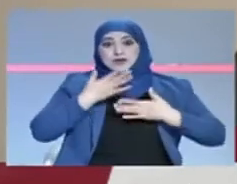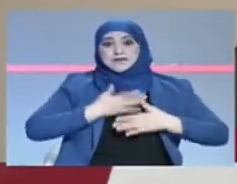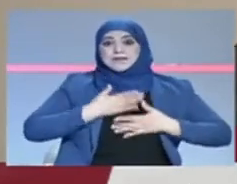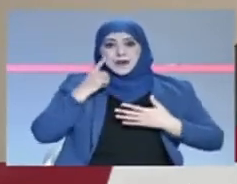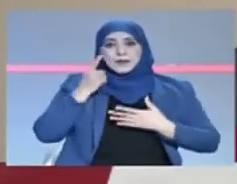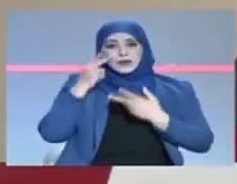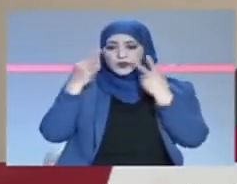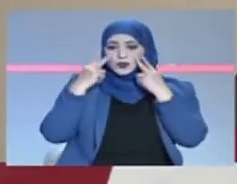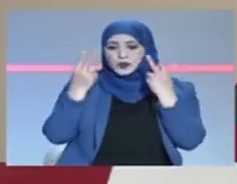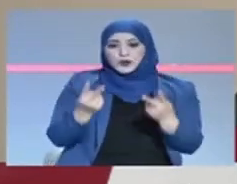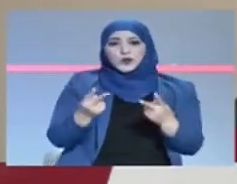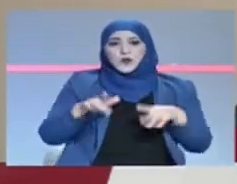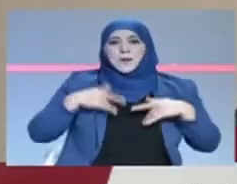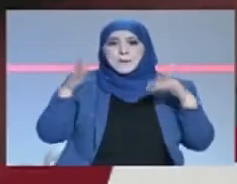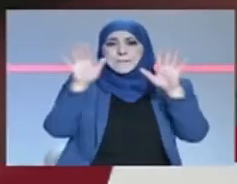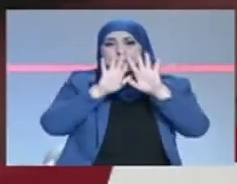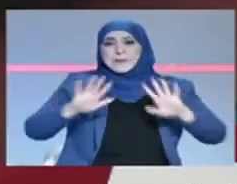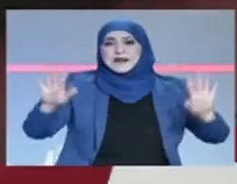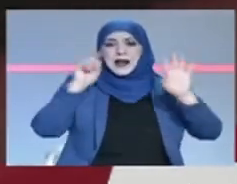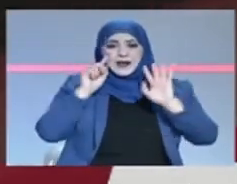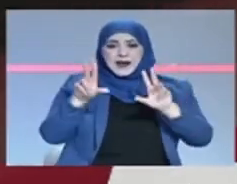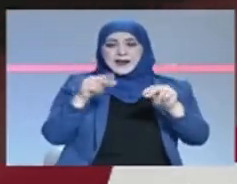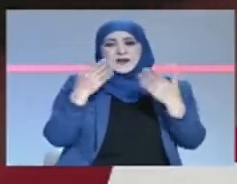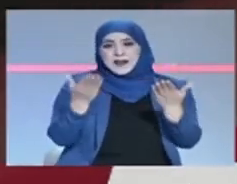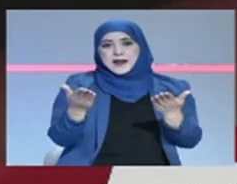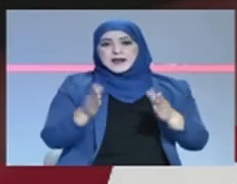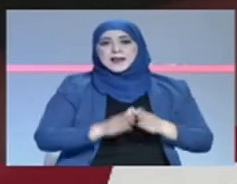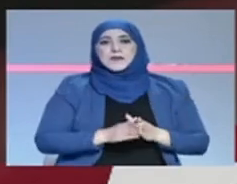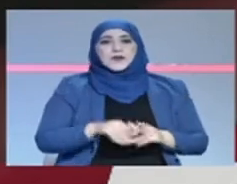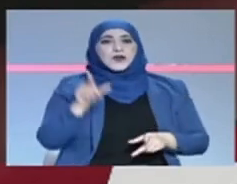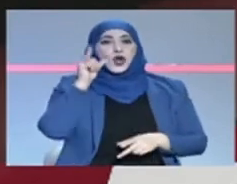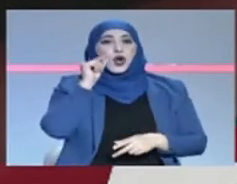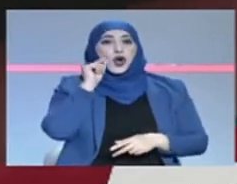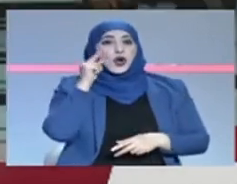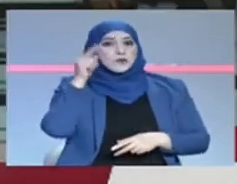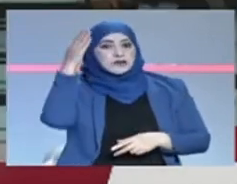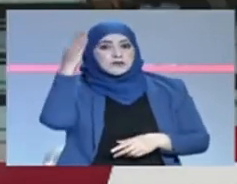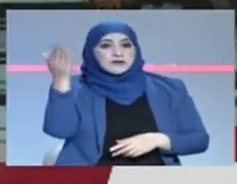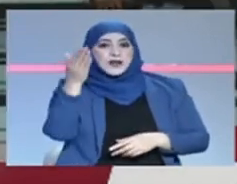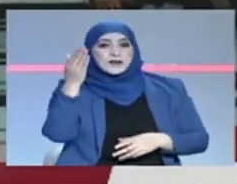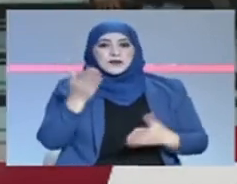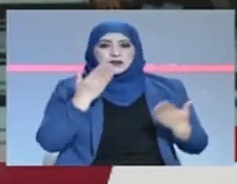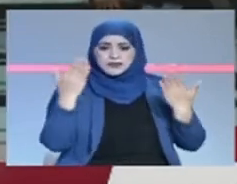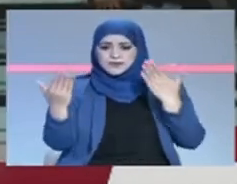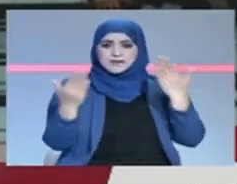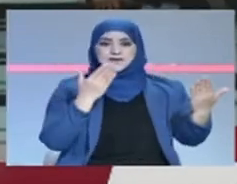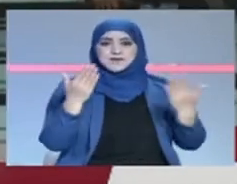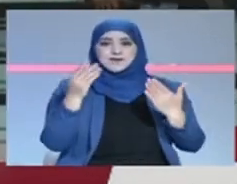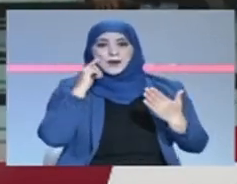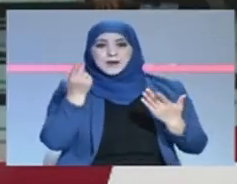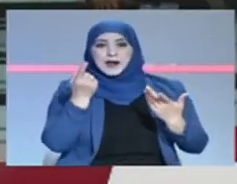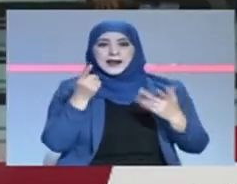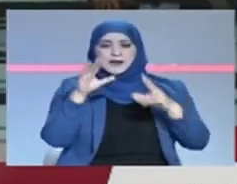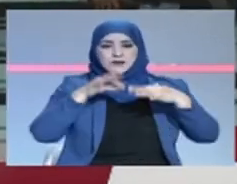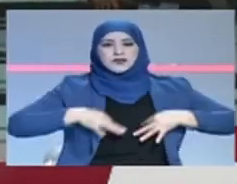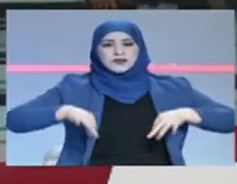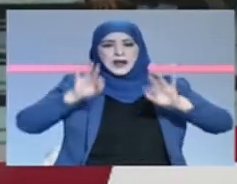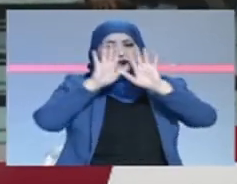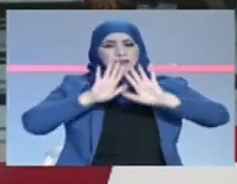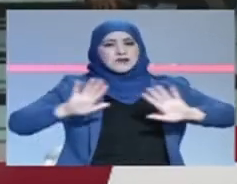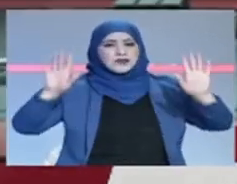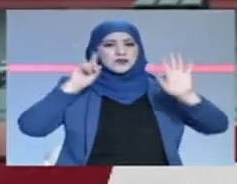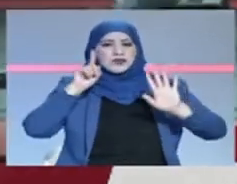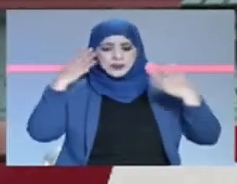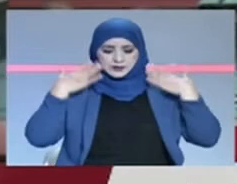هكا مسرحيات كيما هكا. فاضل الأشعيب عبر عن هذه المفارقات من خلال كوميديا سوداء جعلت